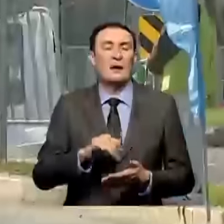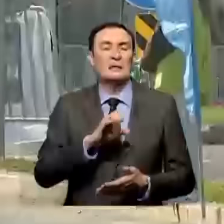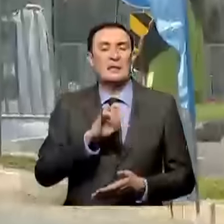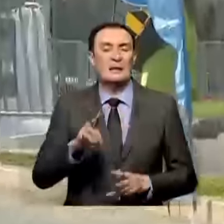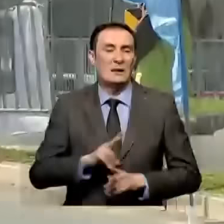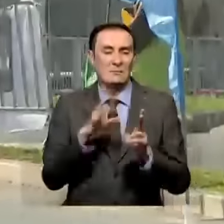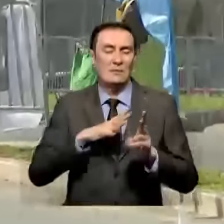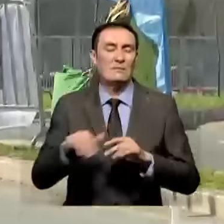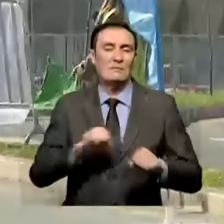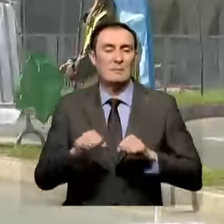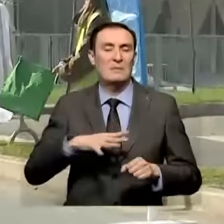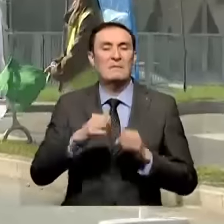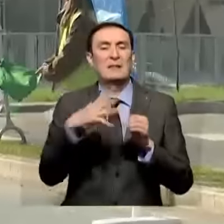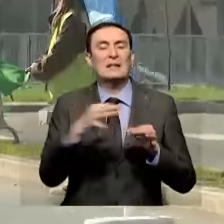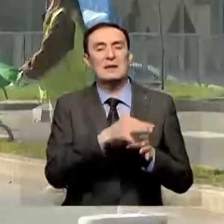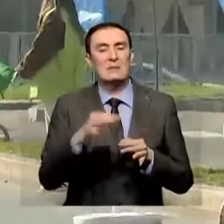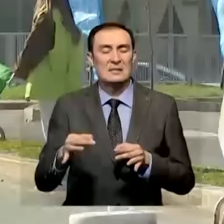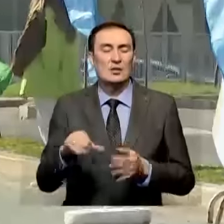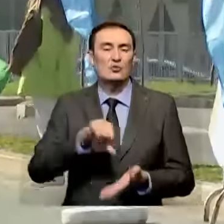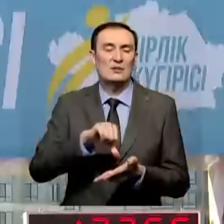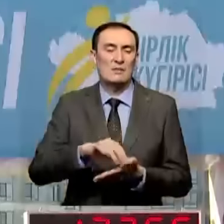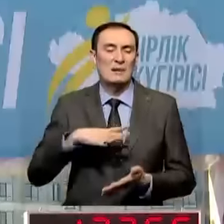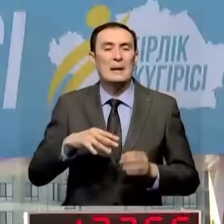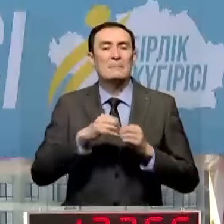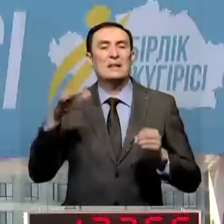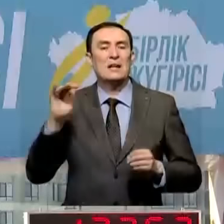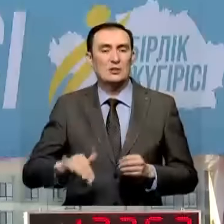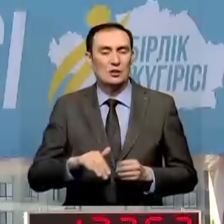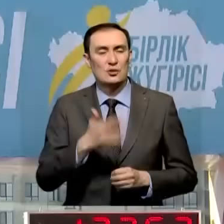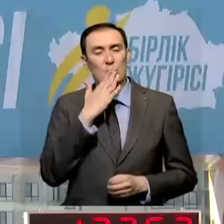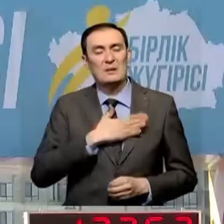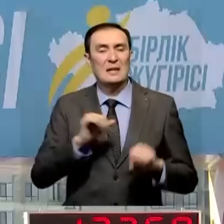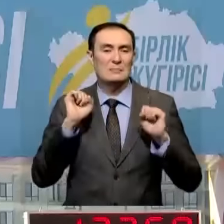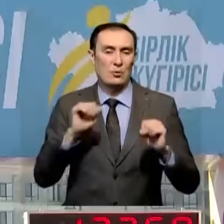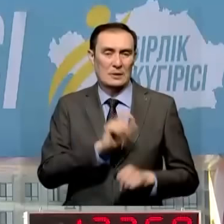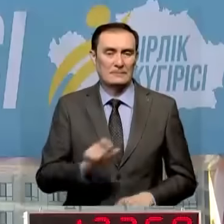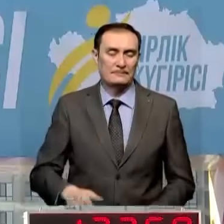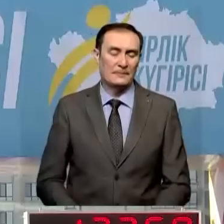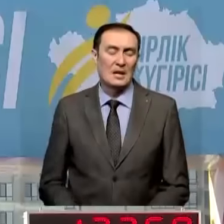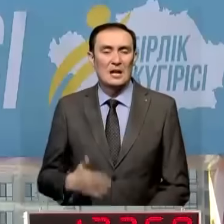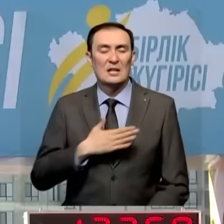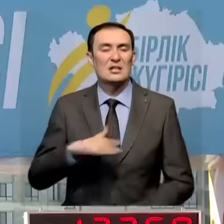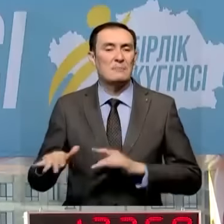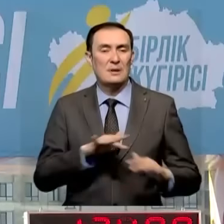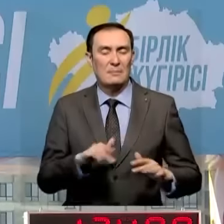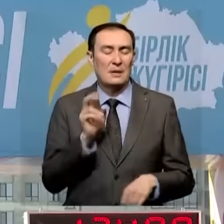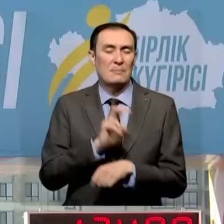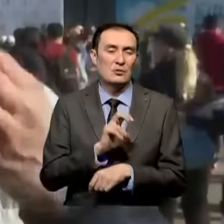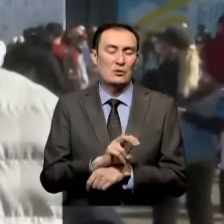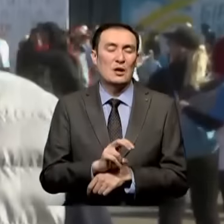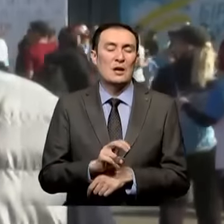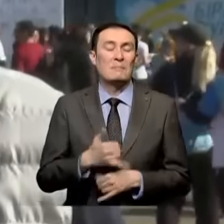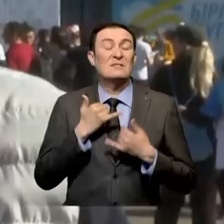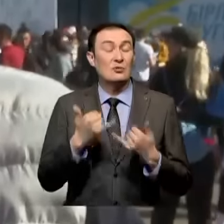забег сегодня прошел в 15 областях, где участвовали 15 тысяч любителей спорта. Наше мероприятие посвящено